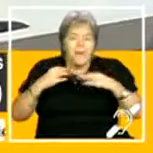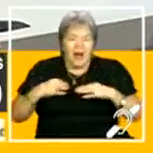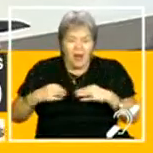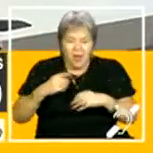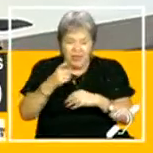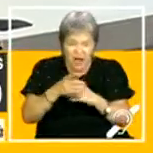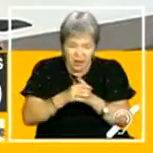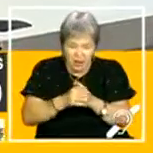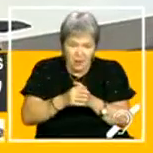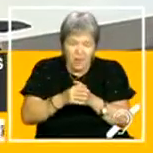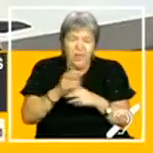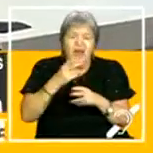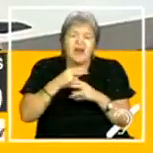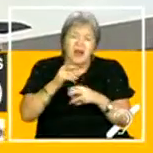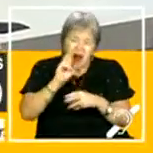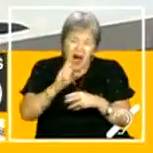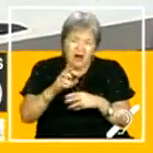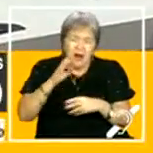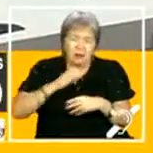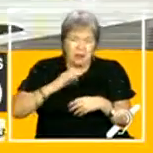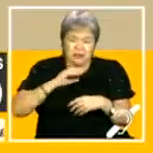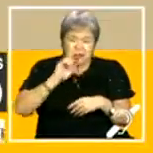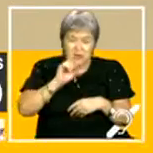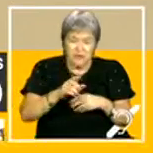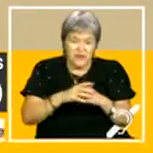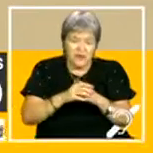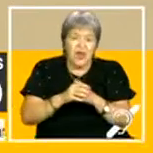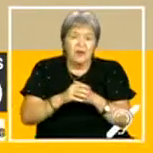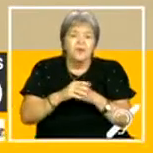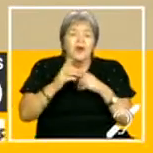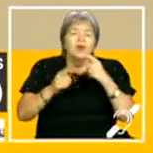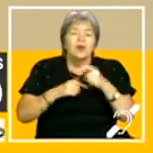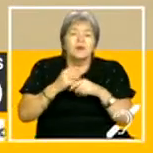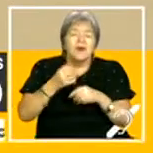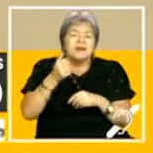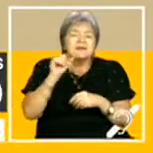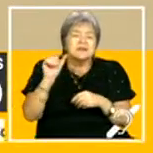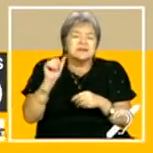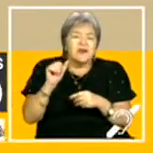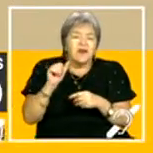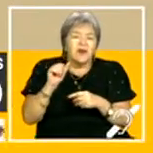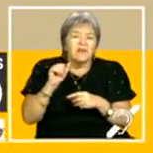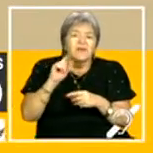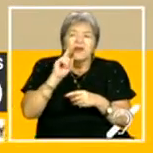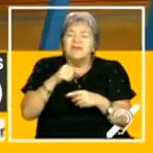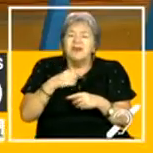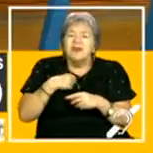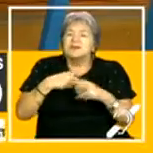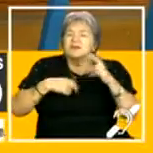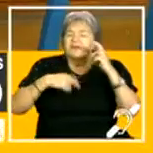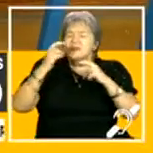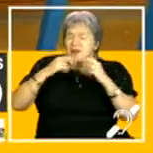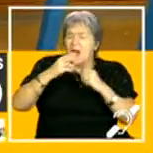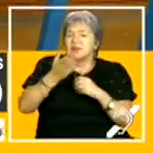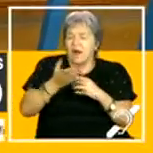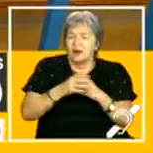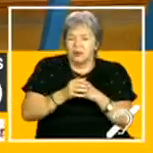că candidații la președinție vor fi și tracțiunile, vor fi și